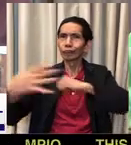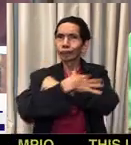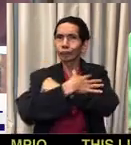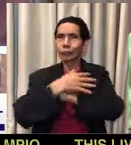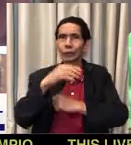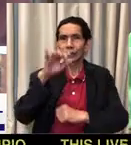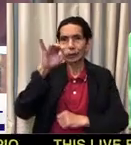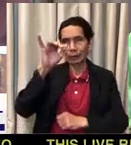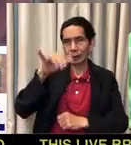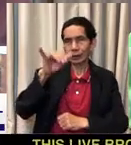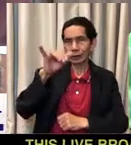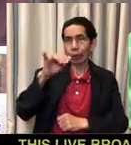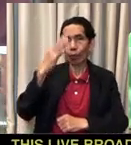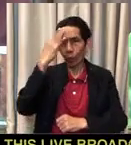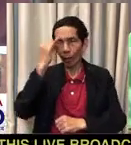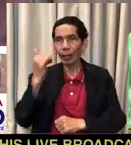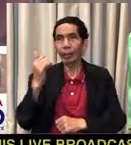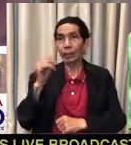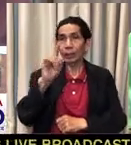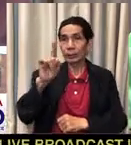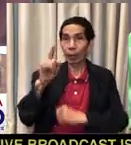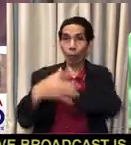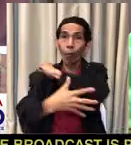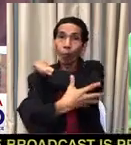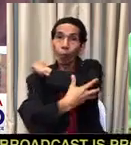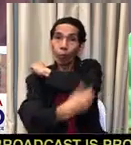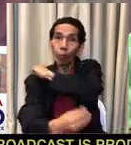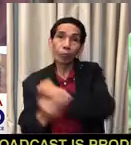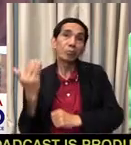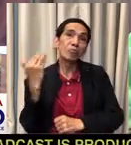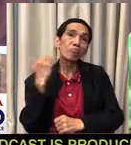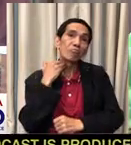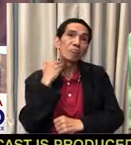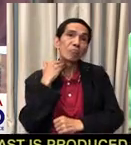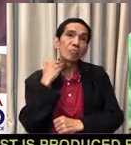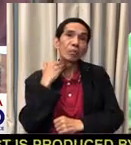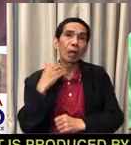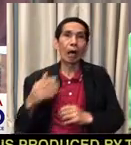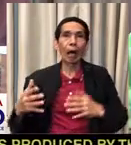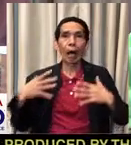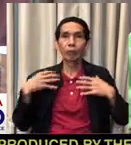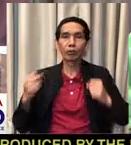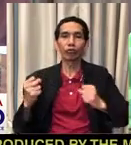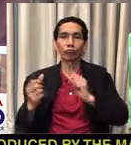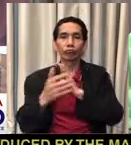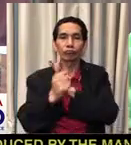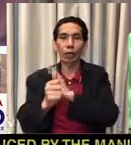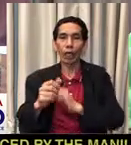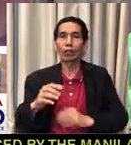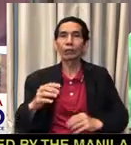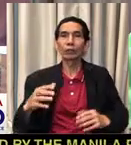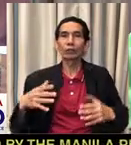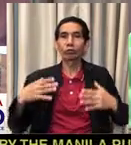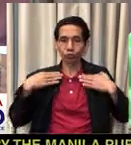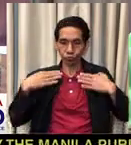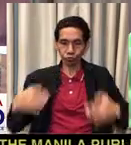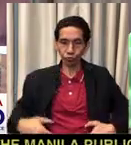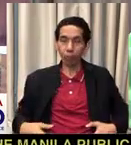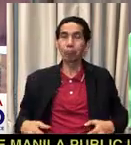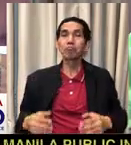Yes. Bakit? Ang isang mahirap, ang puhunan niya, abilidad at lakas ng pangangatawan.